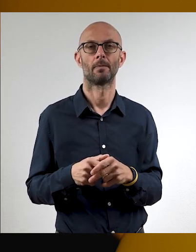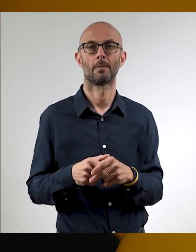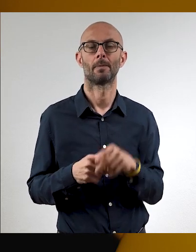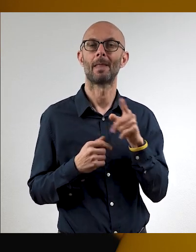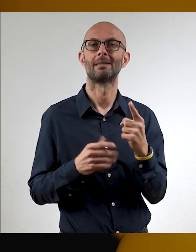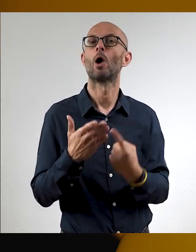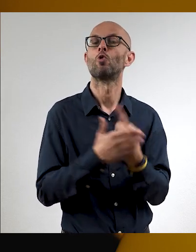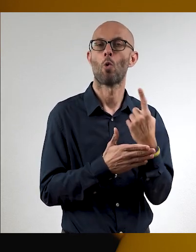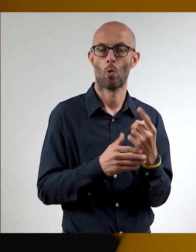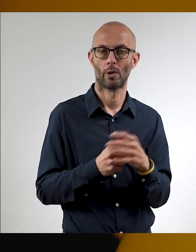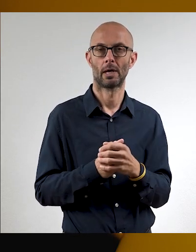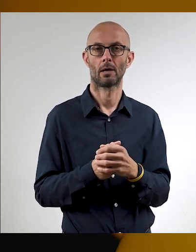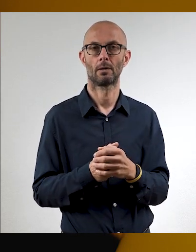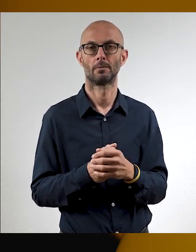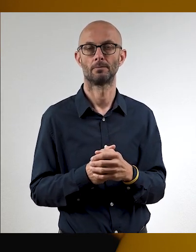na ta dogodek.